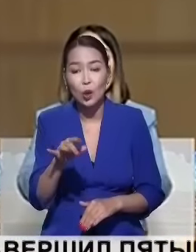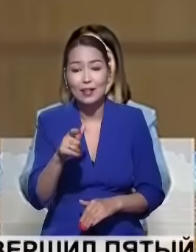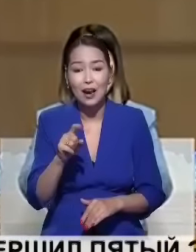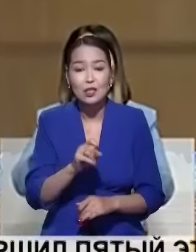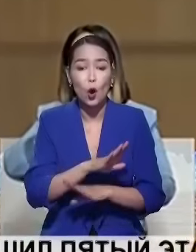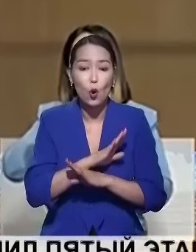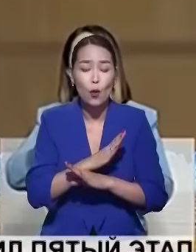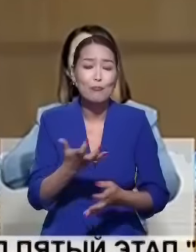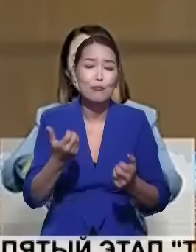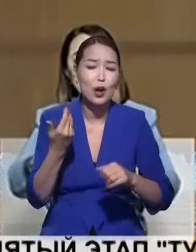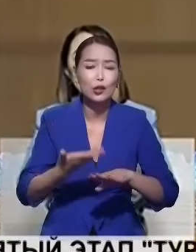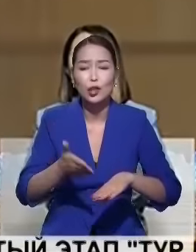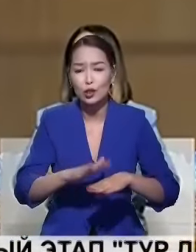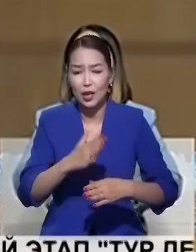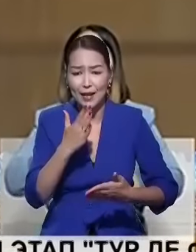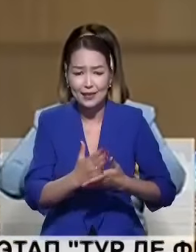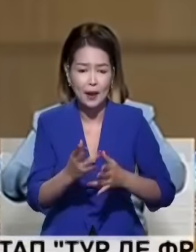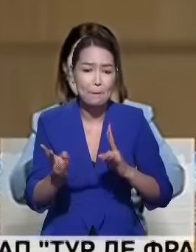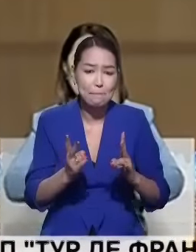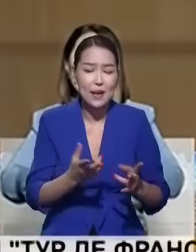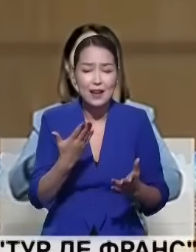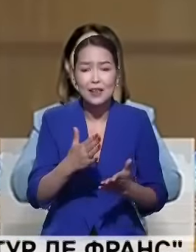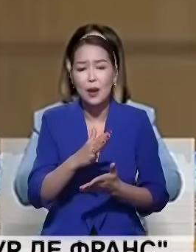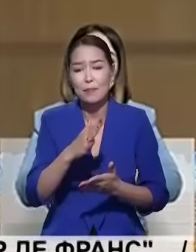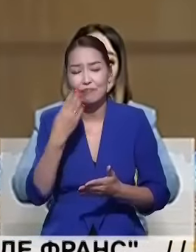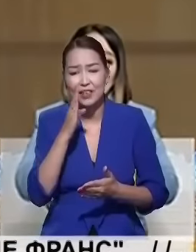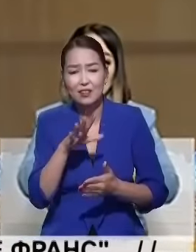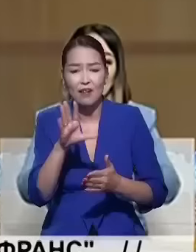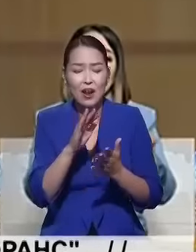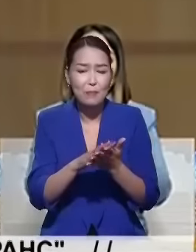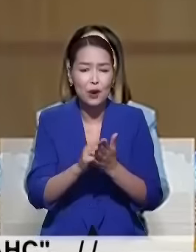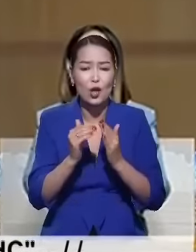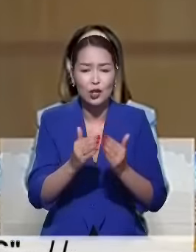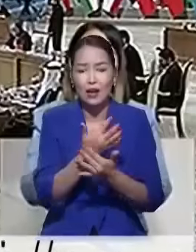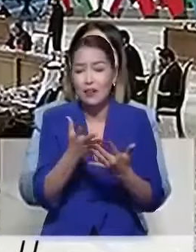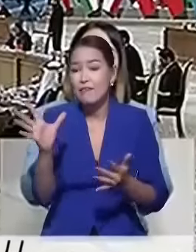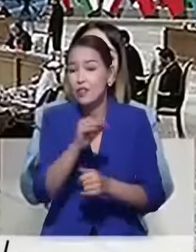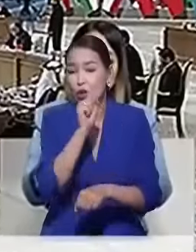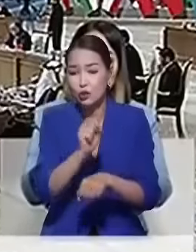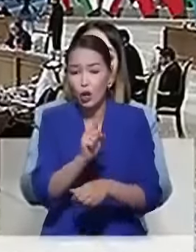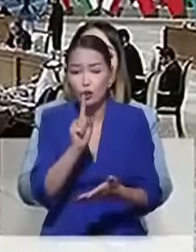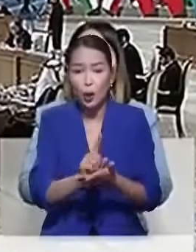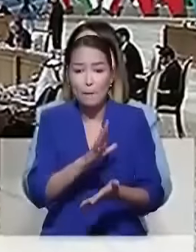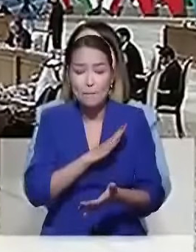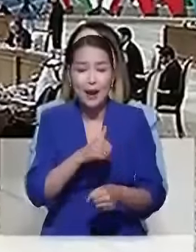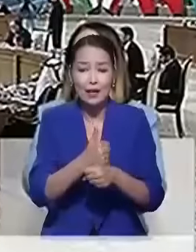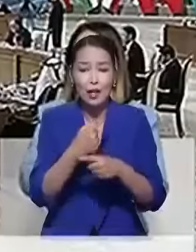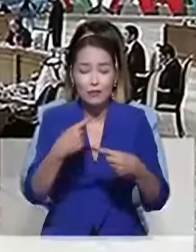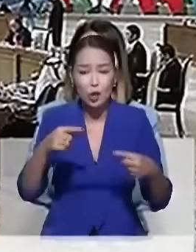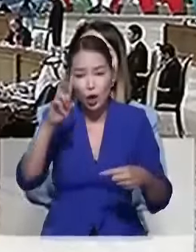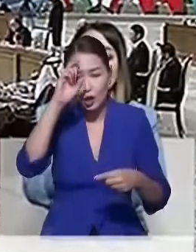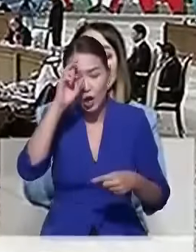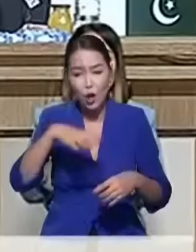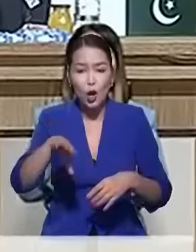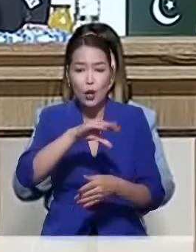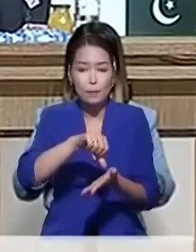получают тяжелые увечья и травмы, теряют своих родителей и дома. Это все должно остановиться. Главы других государств-членов